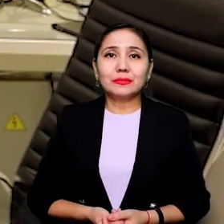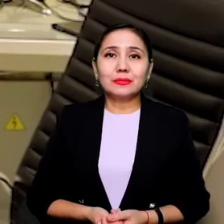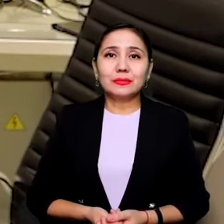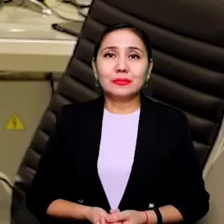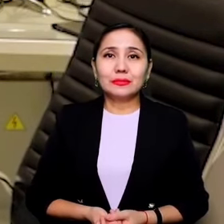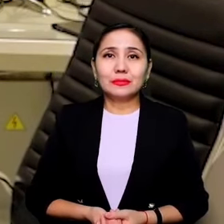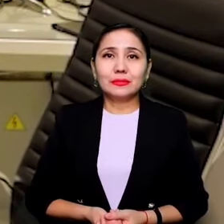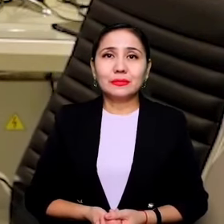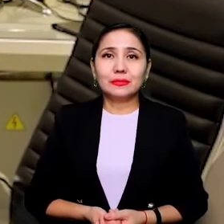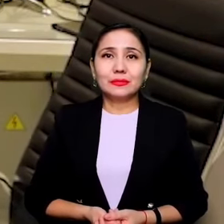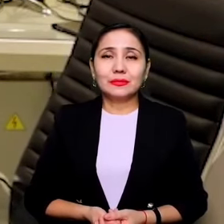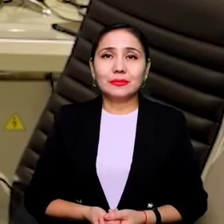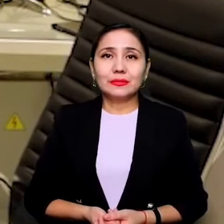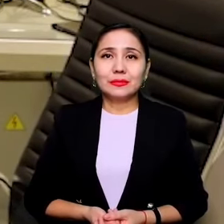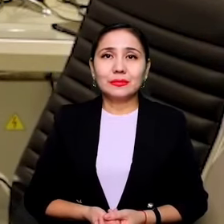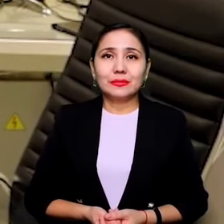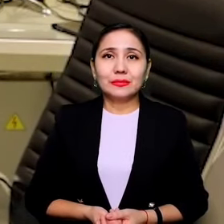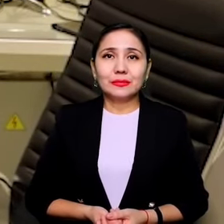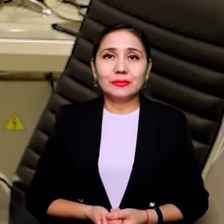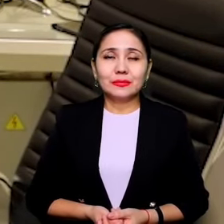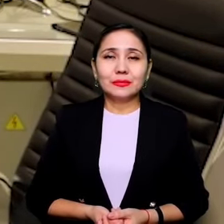oldi va raqamlarni terayapti.